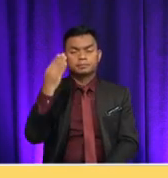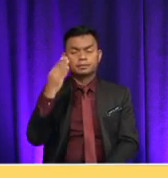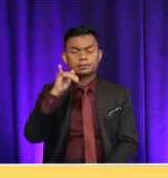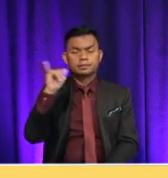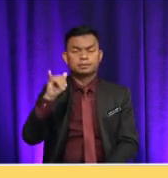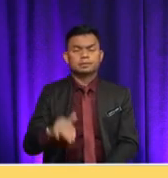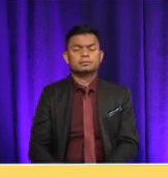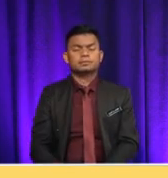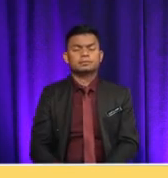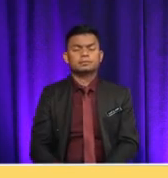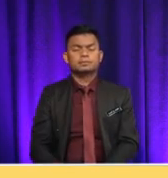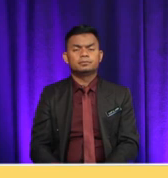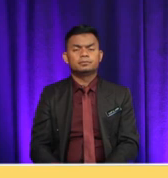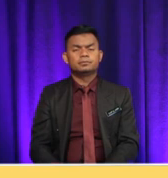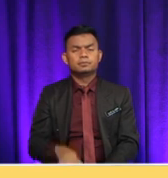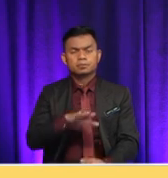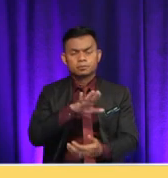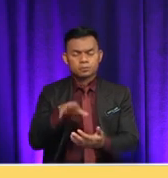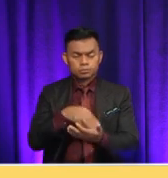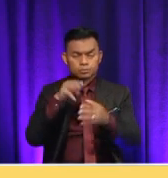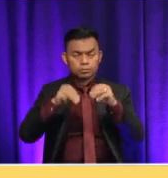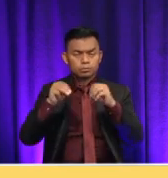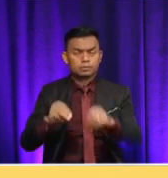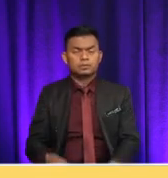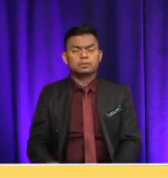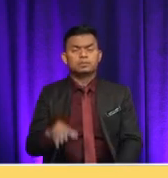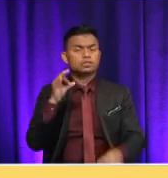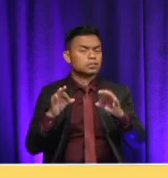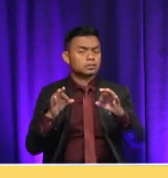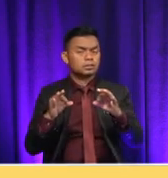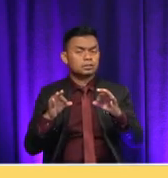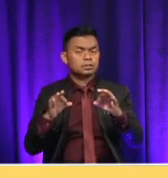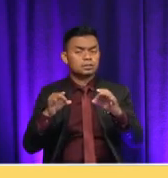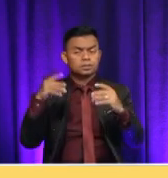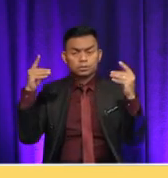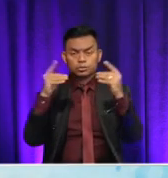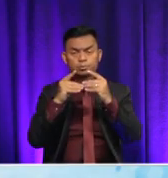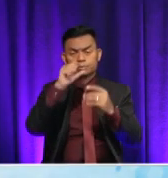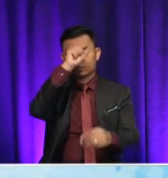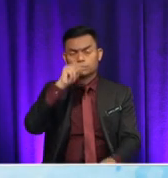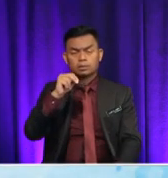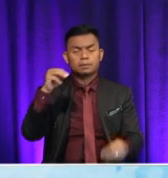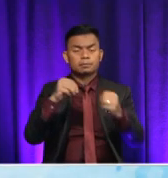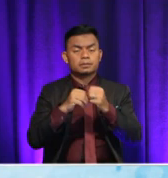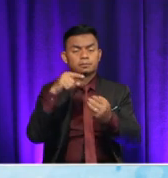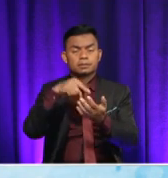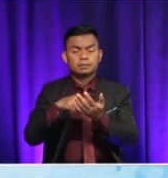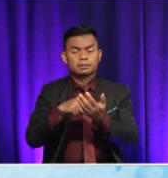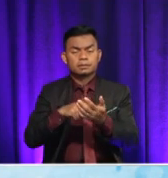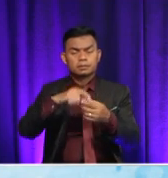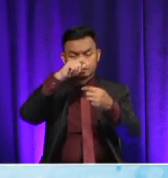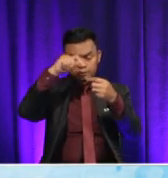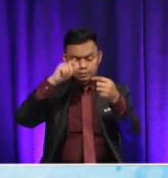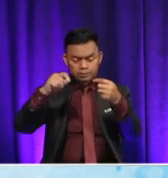wahai murid-murid sekalian kalau jumpa persoalan macam nih tak mungkin